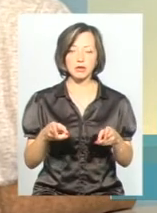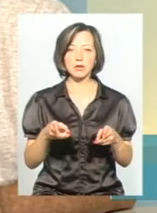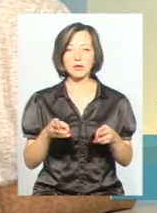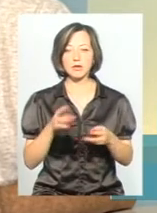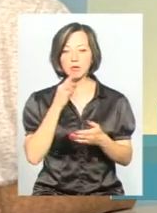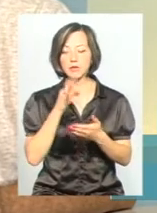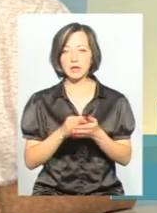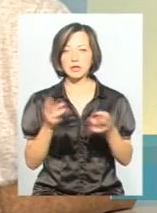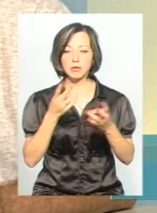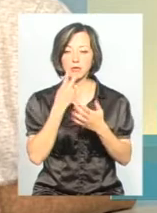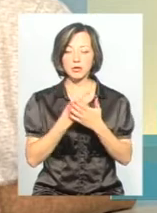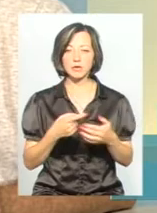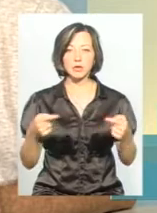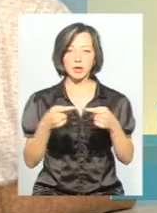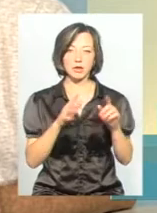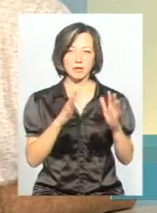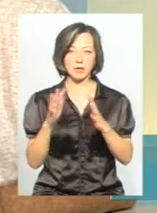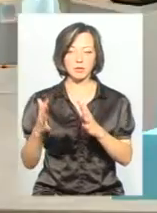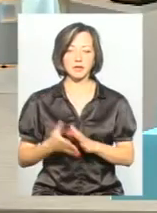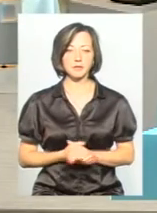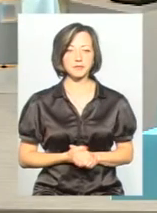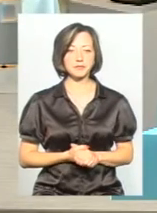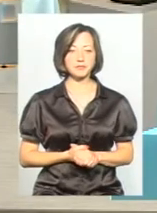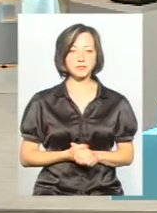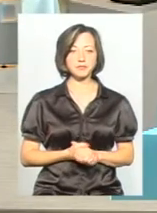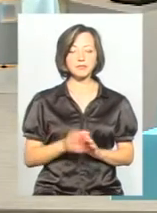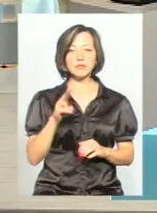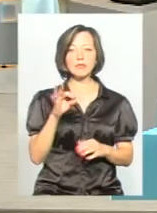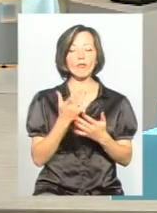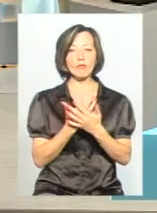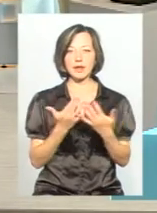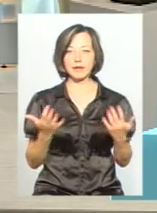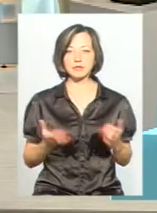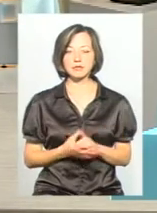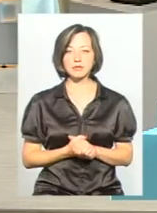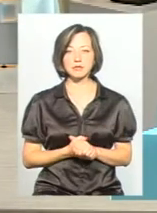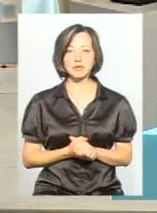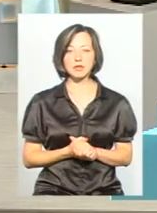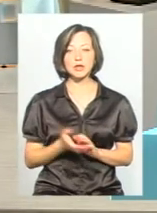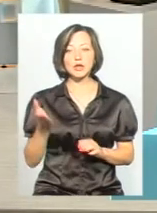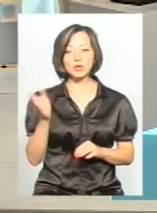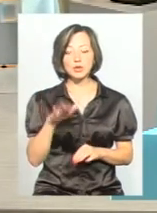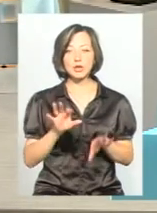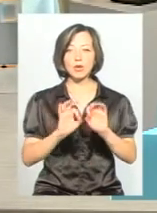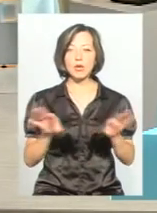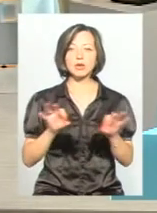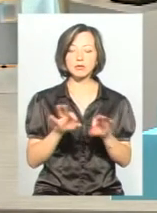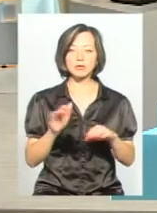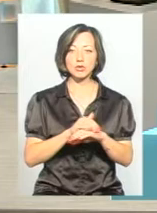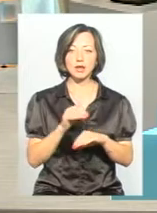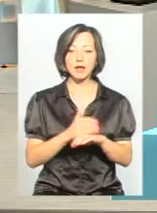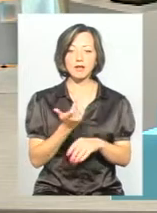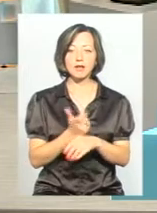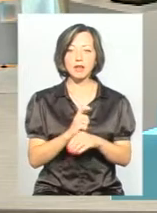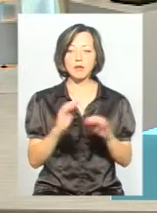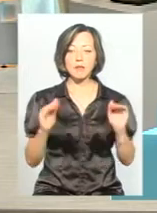Треба вже дивитись конкретний випадок. Угу. Тобто різні. Так, да, зрозуміло. А тоді охарактеризуйте, будь ласка,